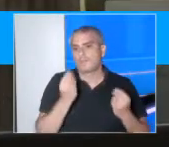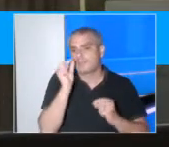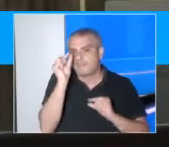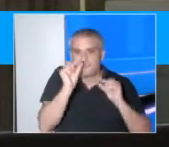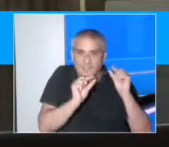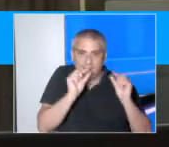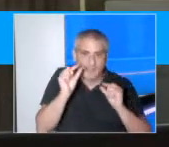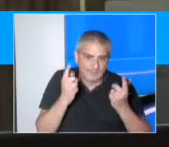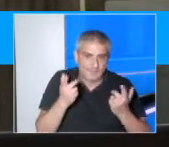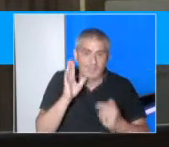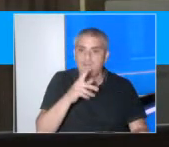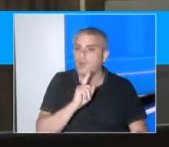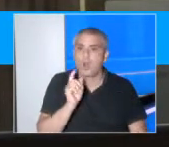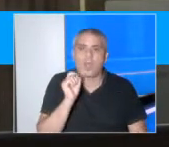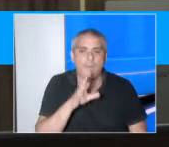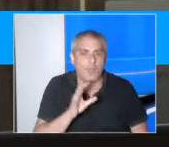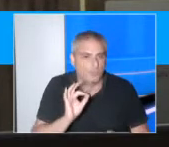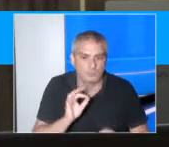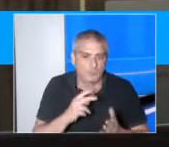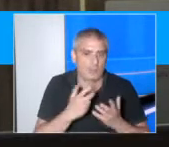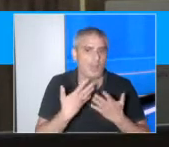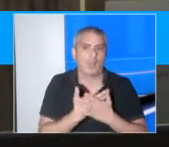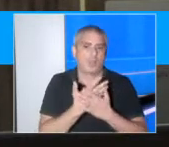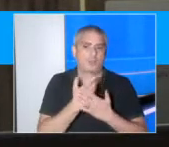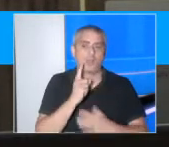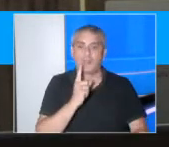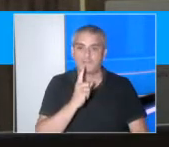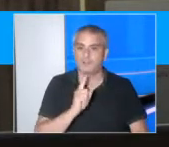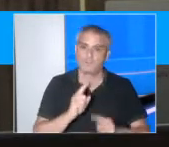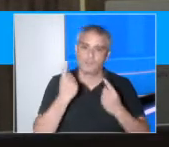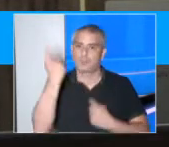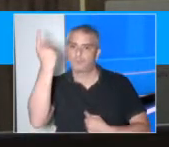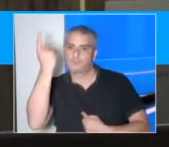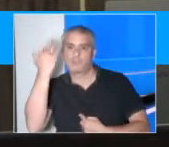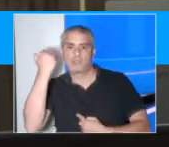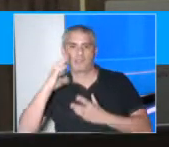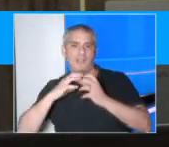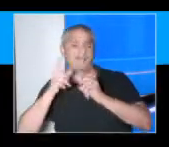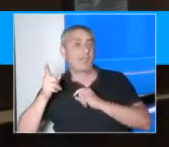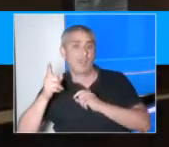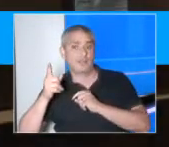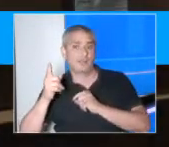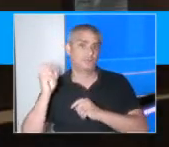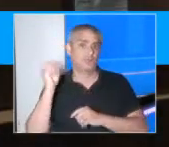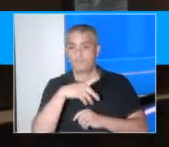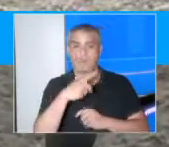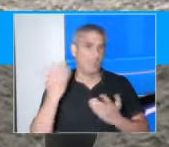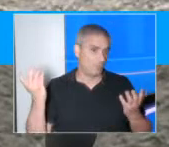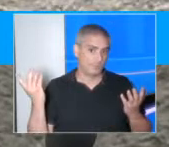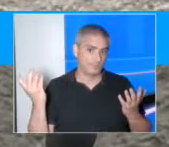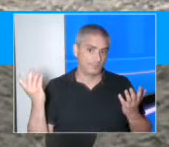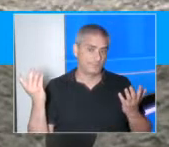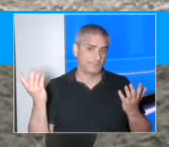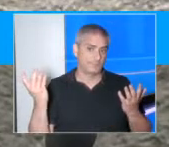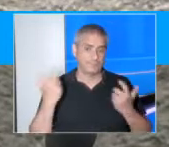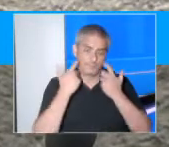קטנים כאלה, שאפילו לא הגיעו בהכרח לכותרות, אבל פתאום פה היה איזה כפר שהגיעו אליו